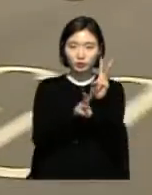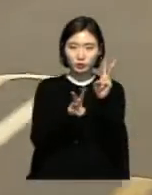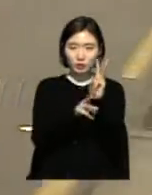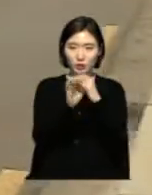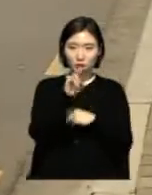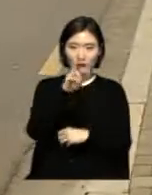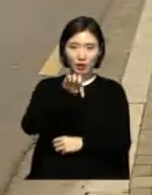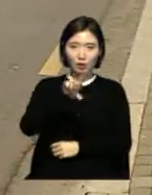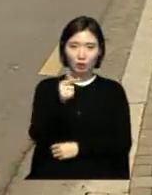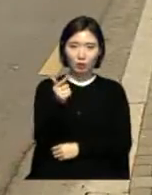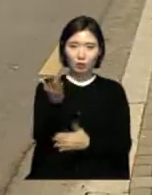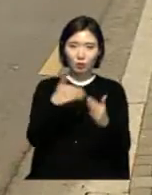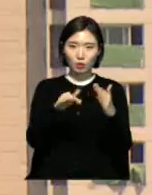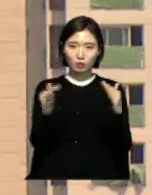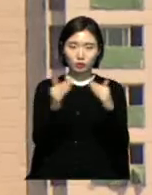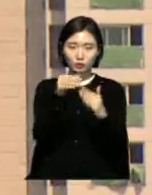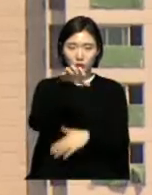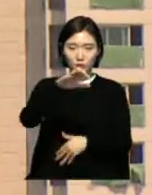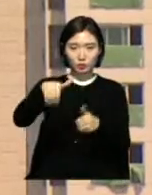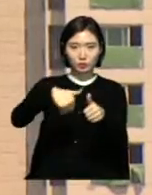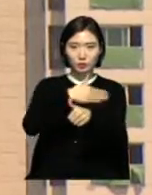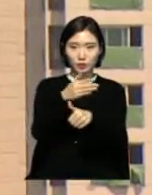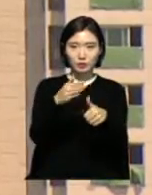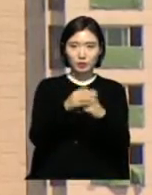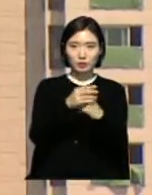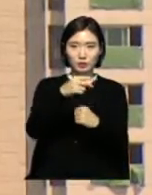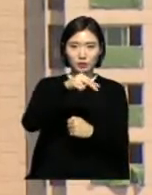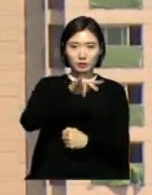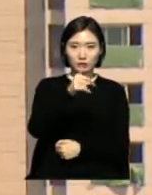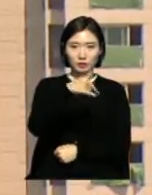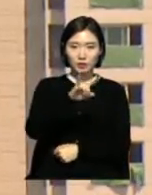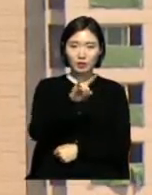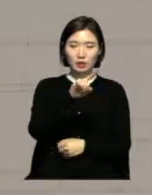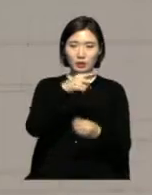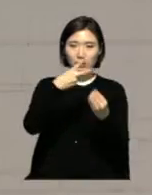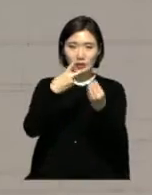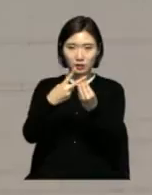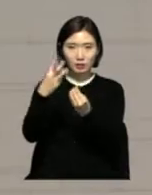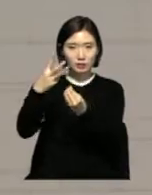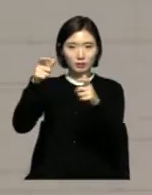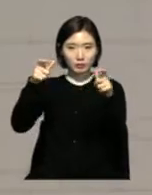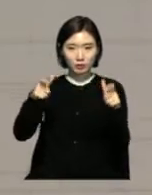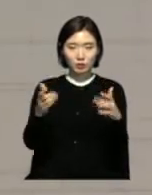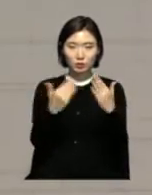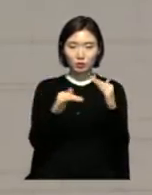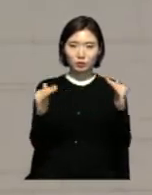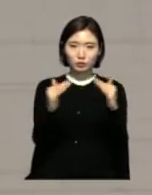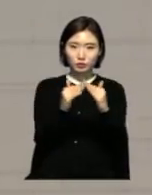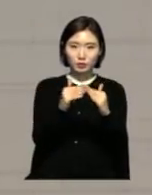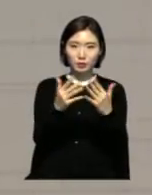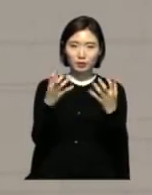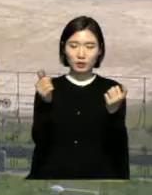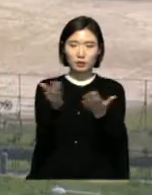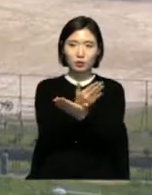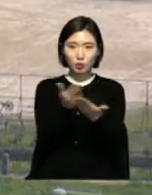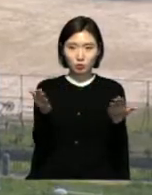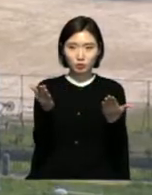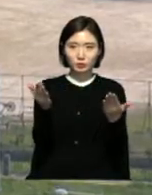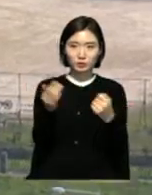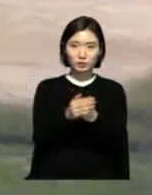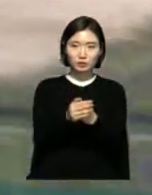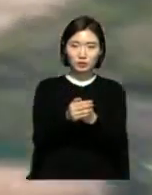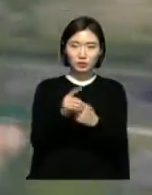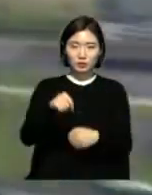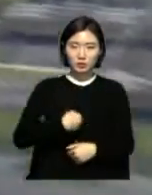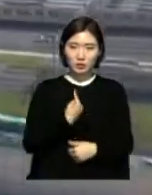공공주택 지구입니다 이 주변으로 신 내일 이 택지 와 신내 3지구 등 공동주택은 대량 공급된 반면